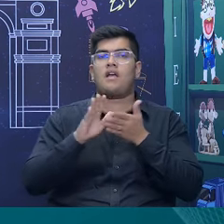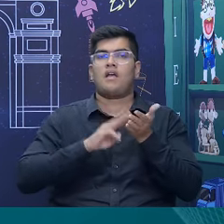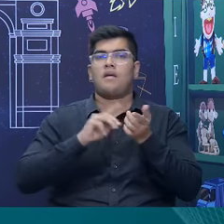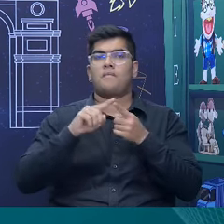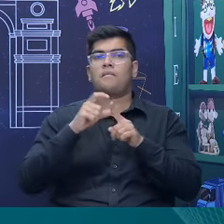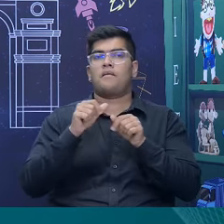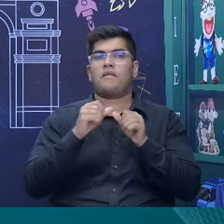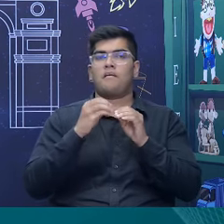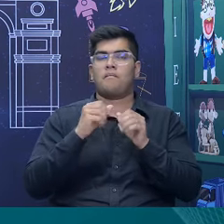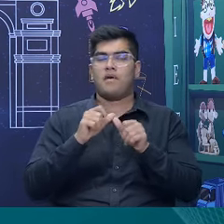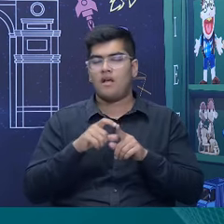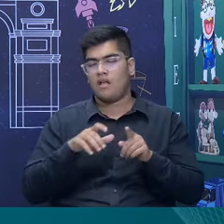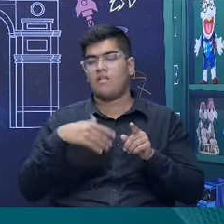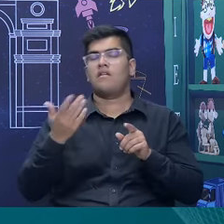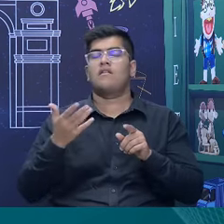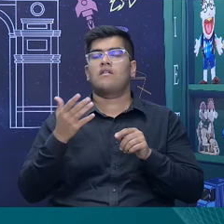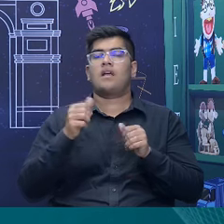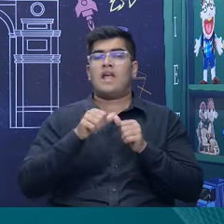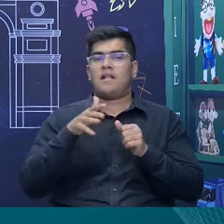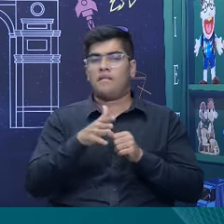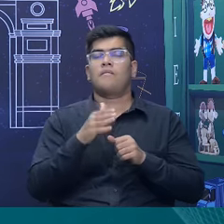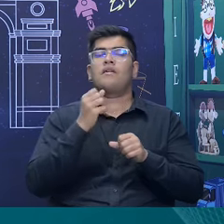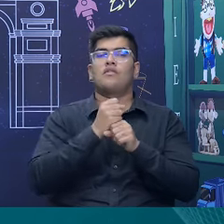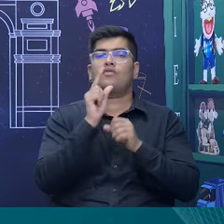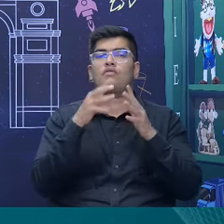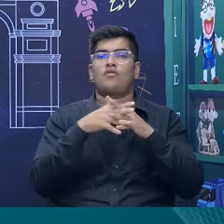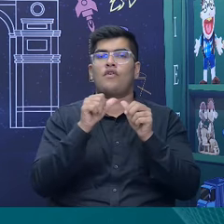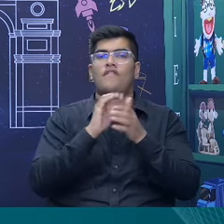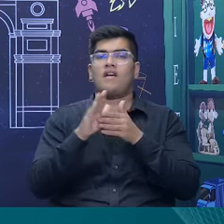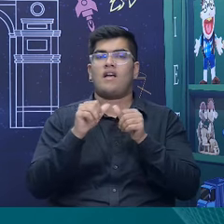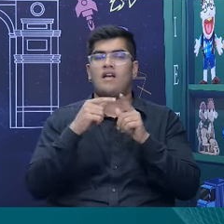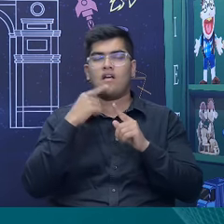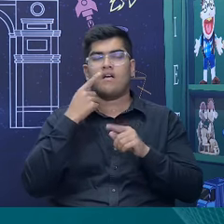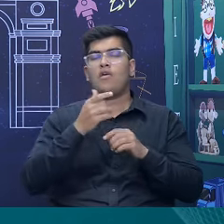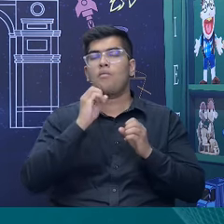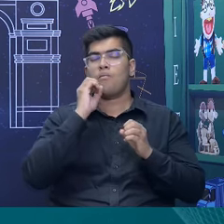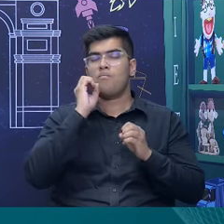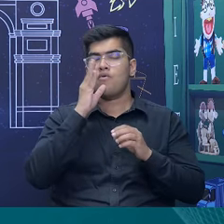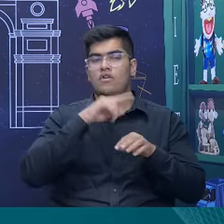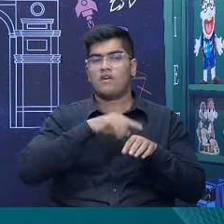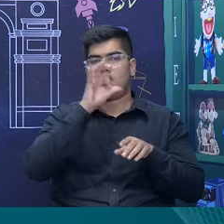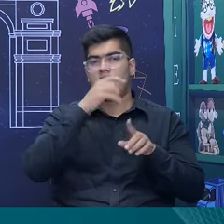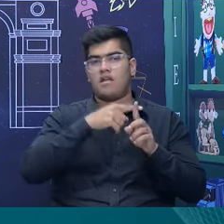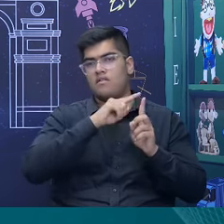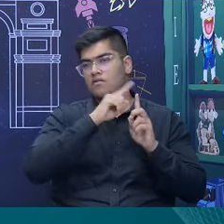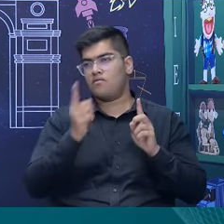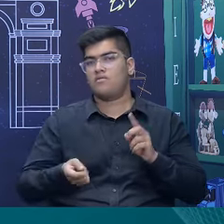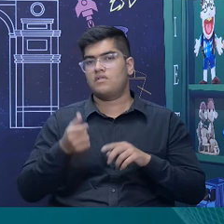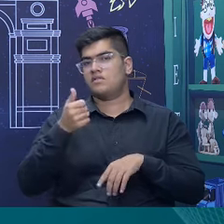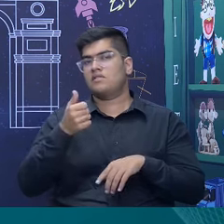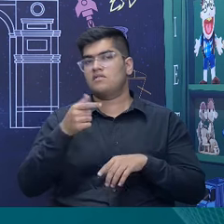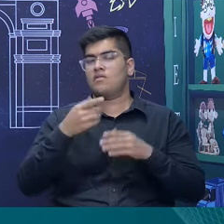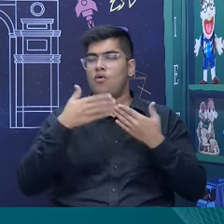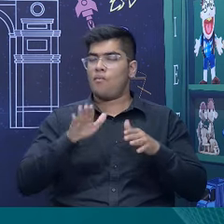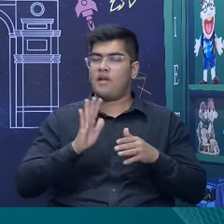वहां से घर बैठे-बैठे अपनी किताबें मंगवा सकते हैं यह सेल्स काउंटर सुबह 9:30 से शाम 6 बजे तक सभी अवकाश के दिनों